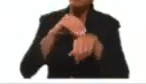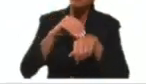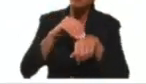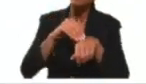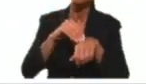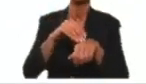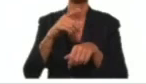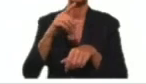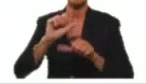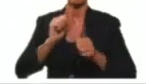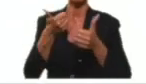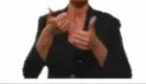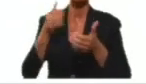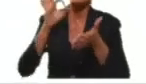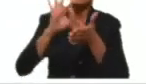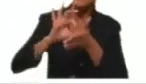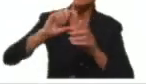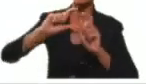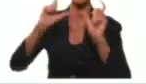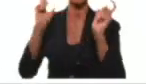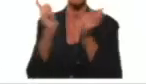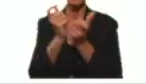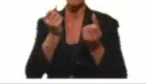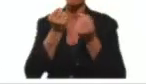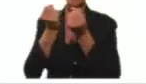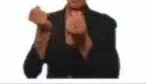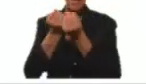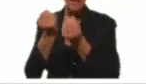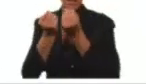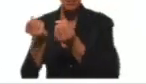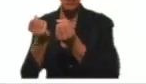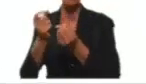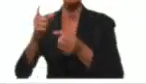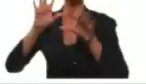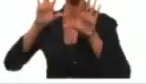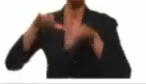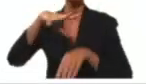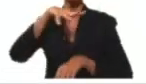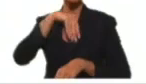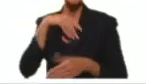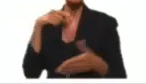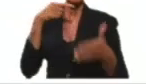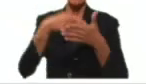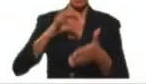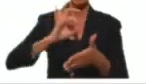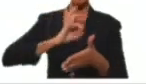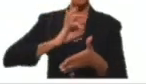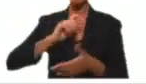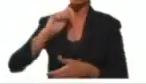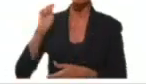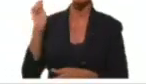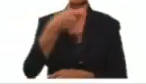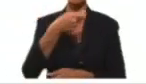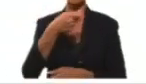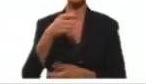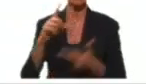tym, żeby zapewnić wszystkim takie opcje transportowe, które umożliwią dostęp do celów podróży i usług. To jest